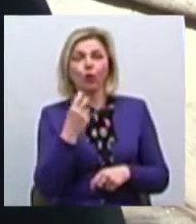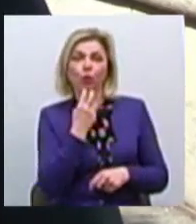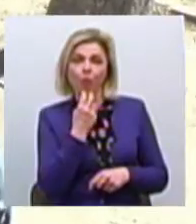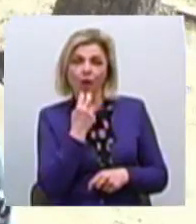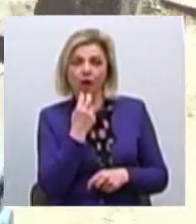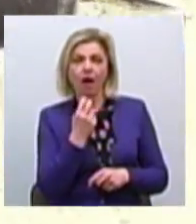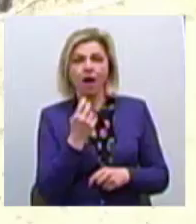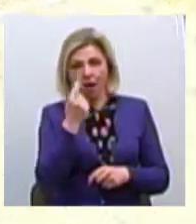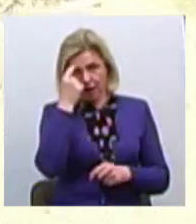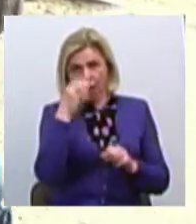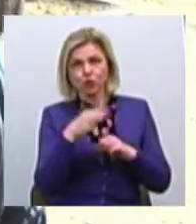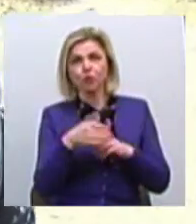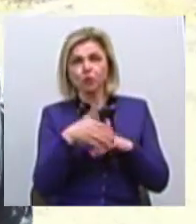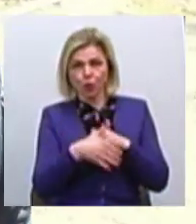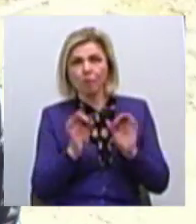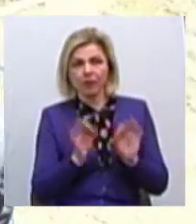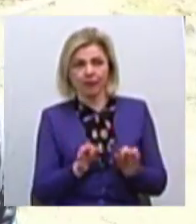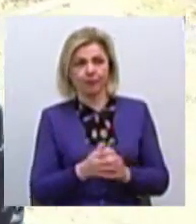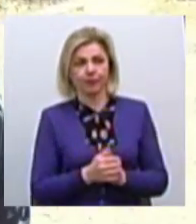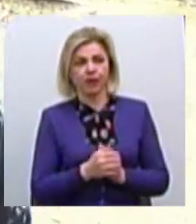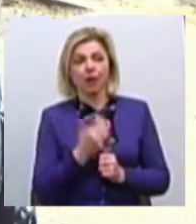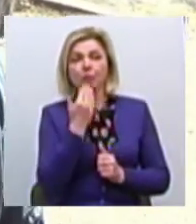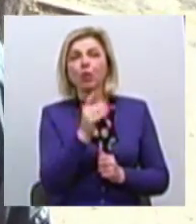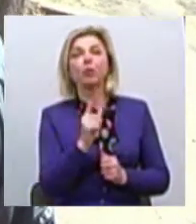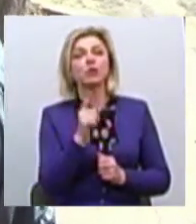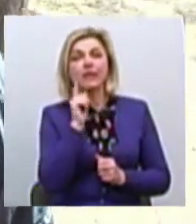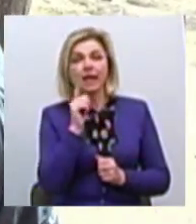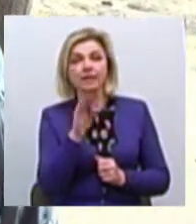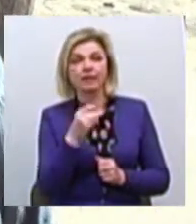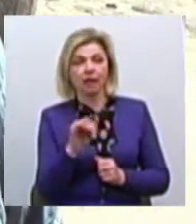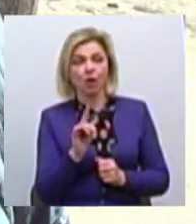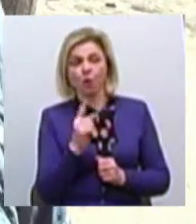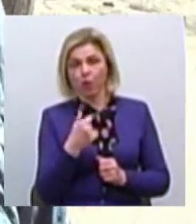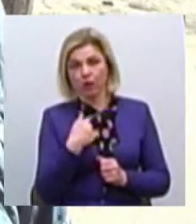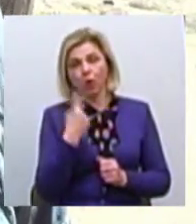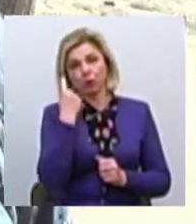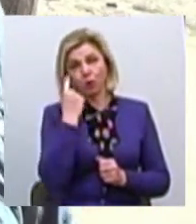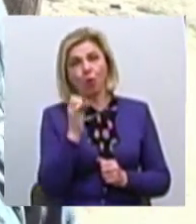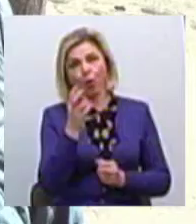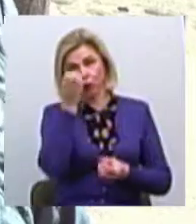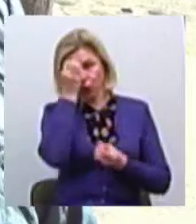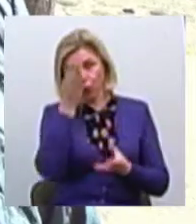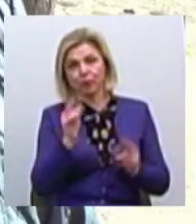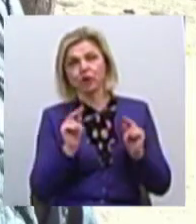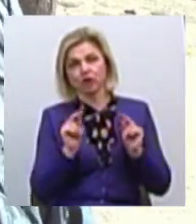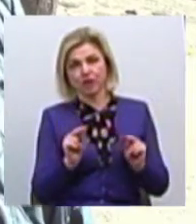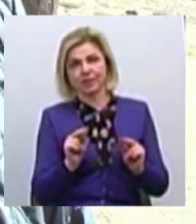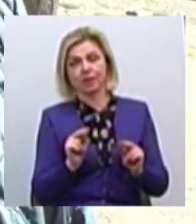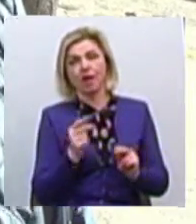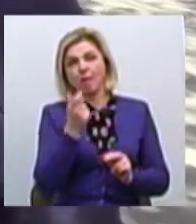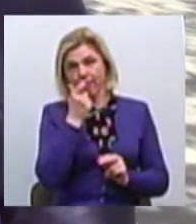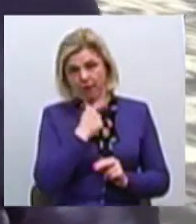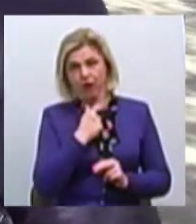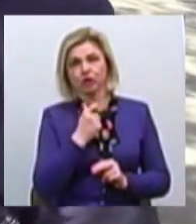Розумним. Кого ви будете голосувати? Зеленський. А чому саме Зеленський? Ну, тому що, мені кажеться, умним, чесним,